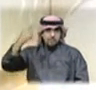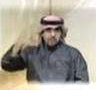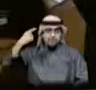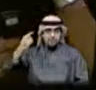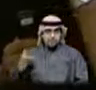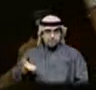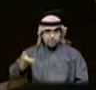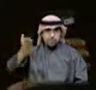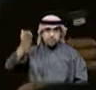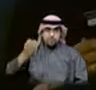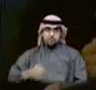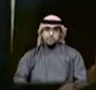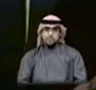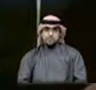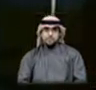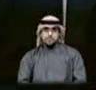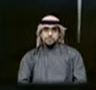كأطباء،